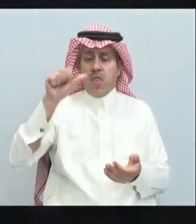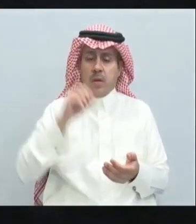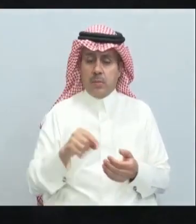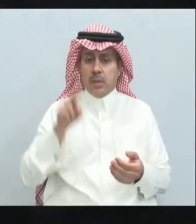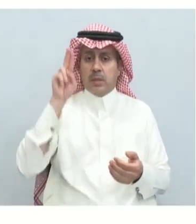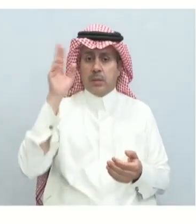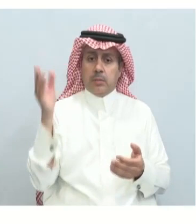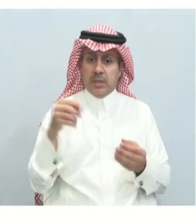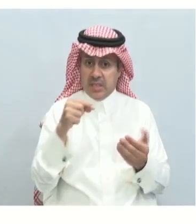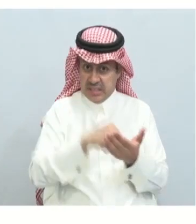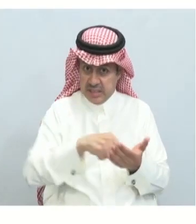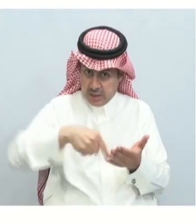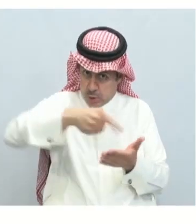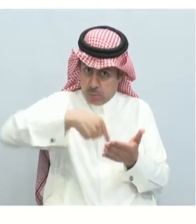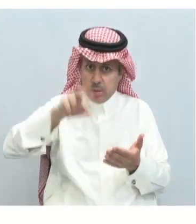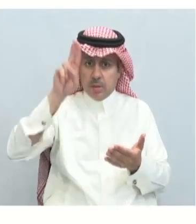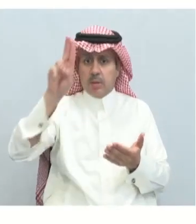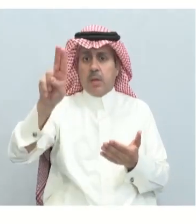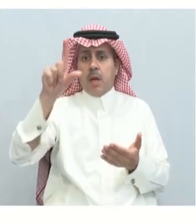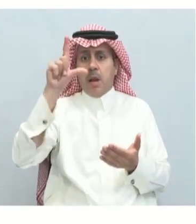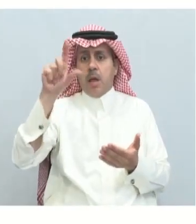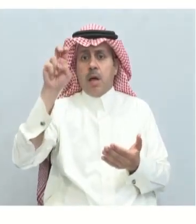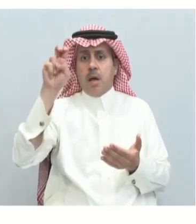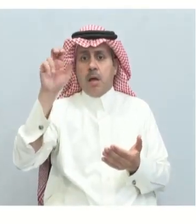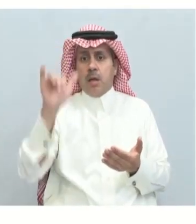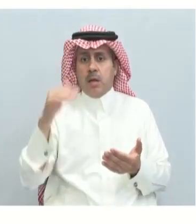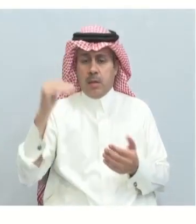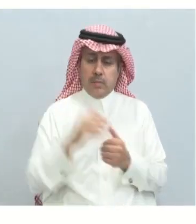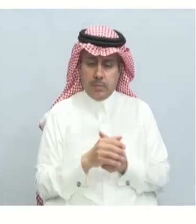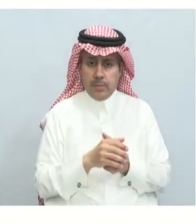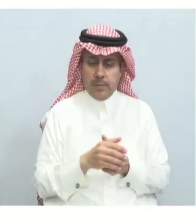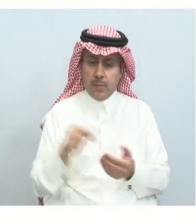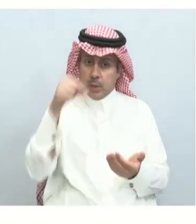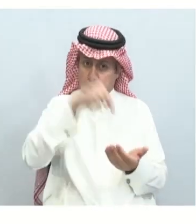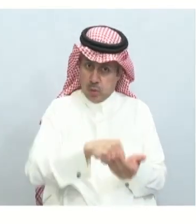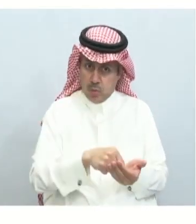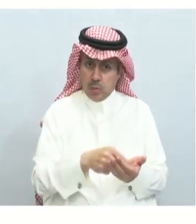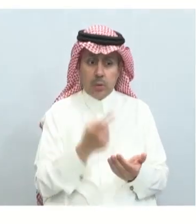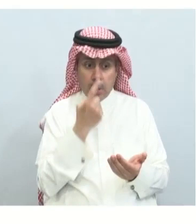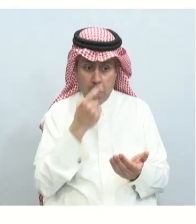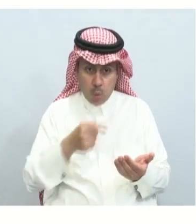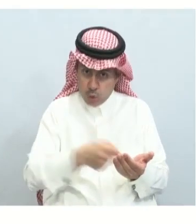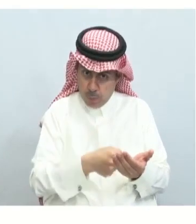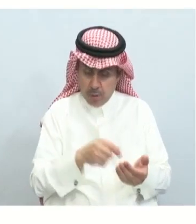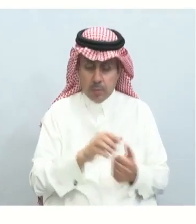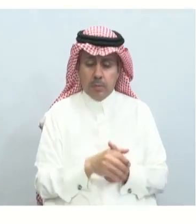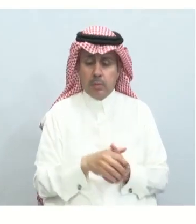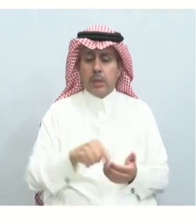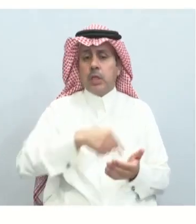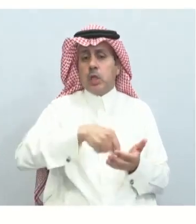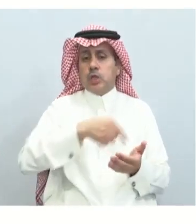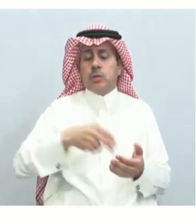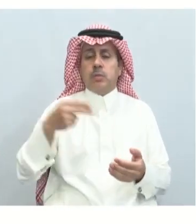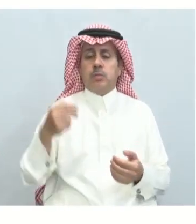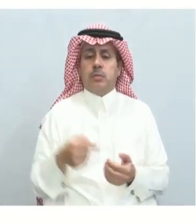اذا هو التدخل الطبي التدخل الطبي في علاج اذا هو علاج في علاج